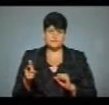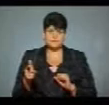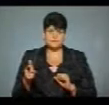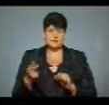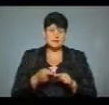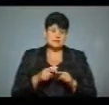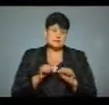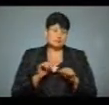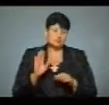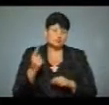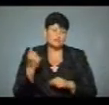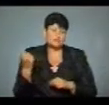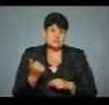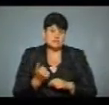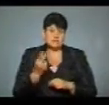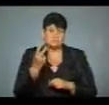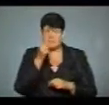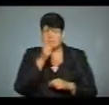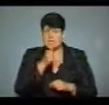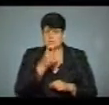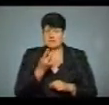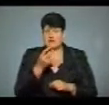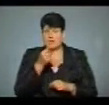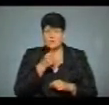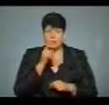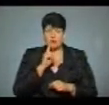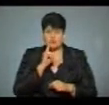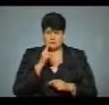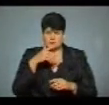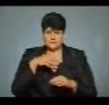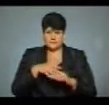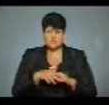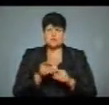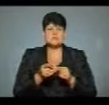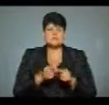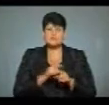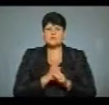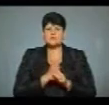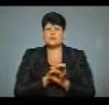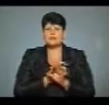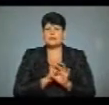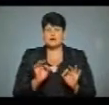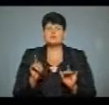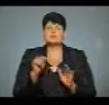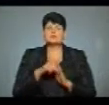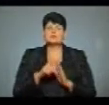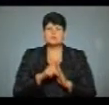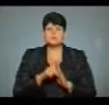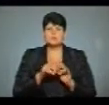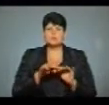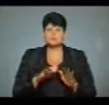Це може бути тиждень, два місяці. Поки ми не вивчимо, що схема буде ідеально. В чому заключається рух